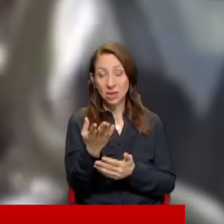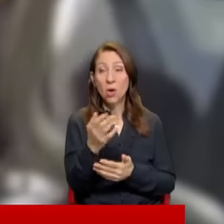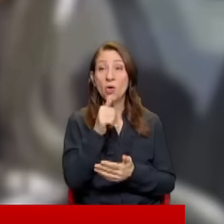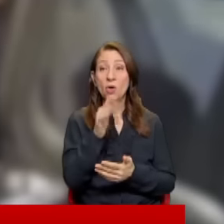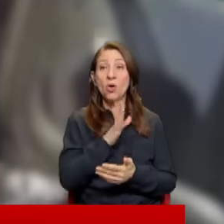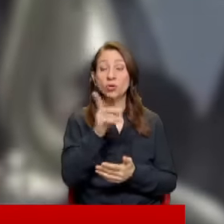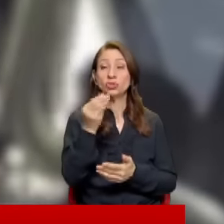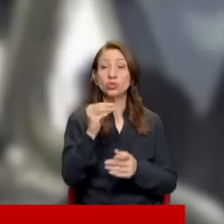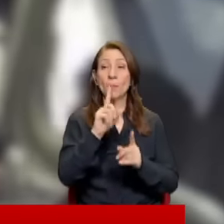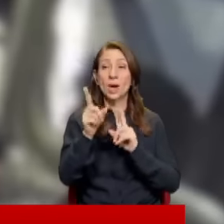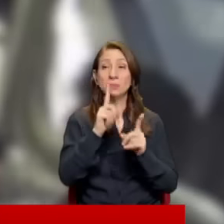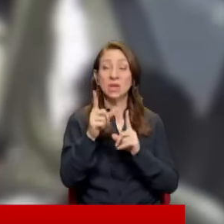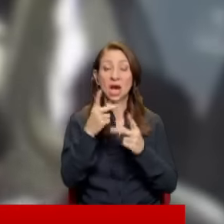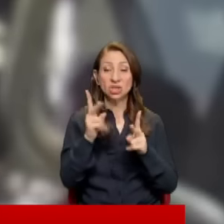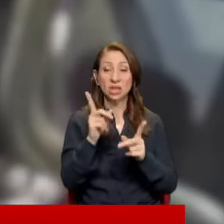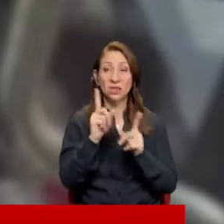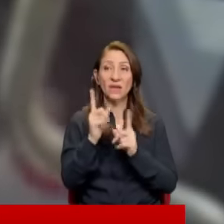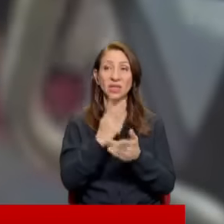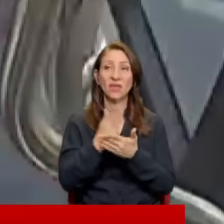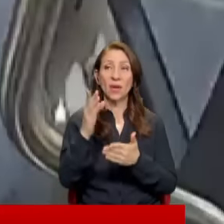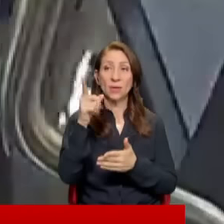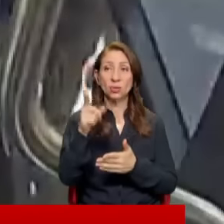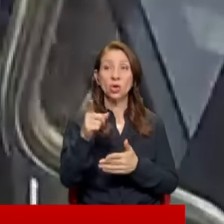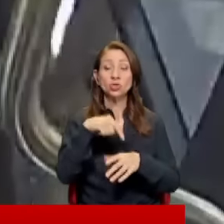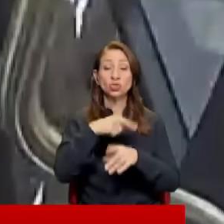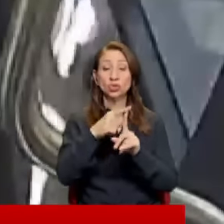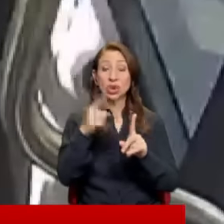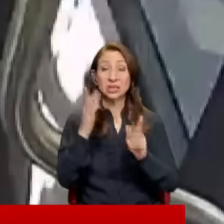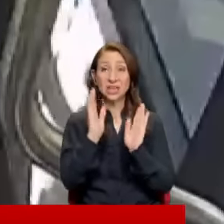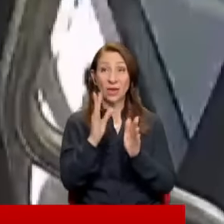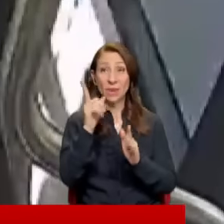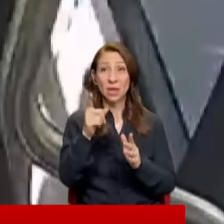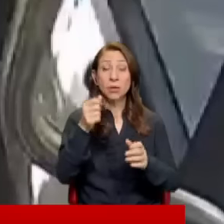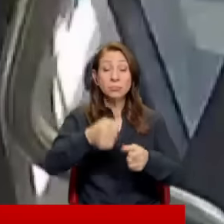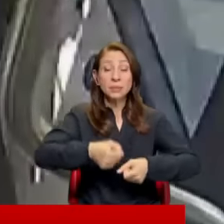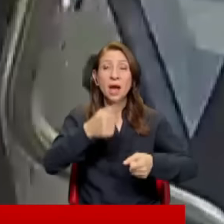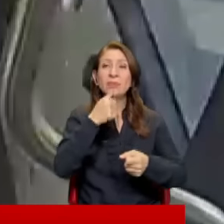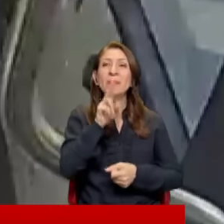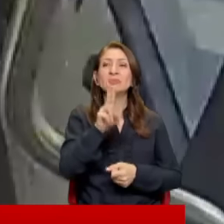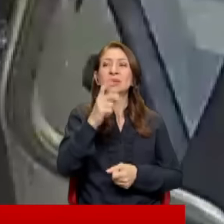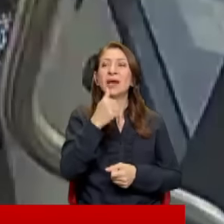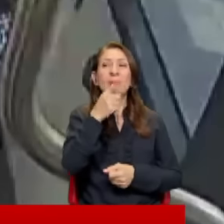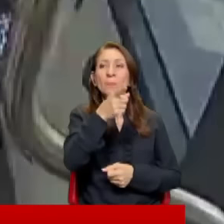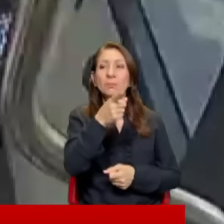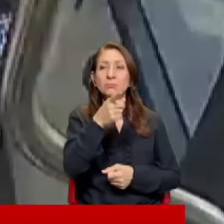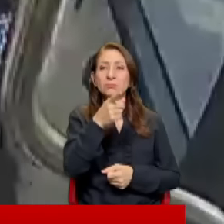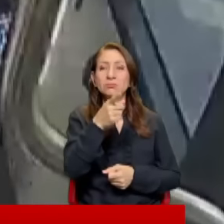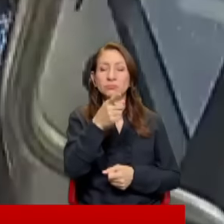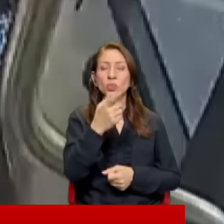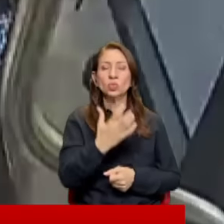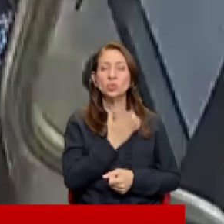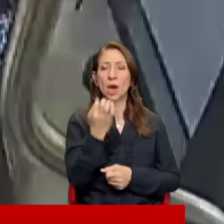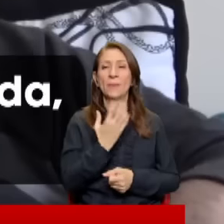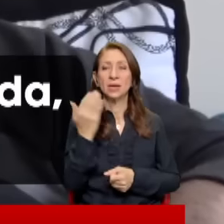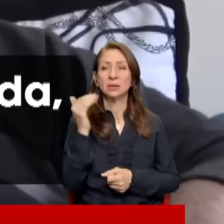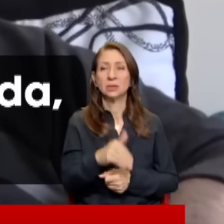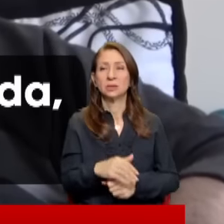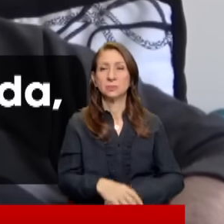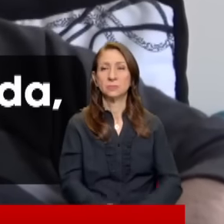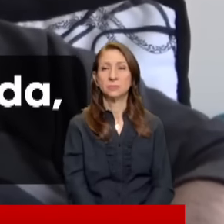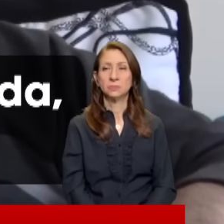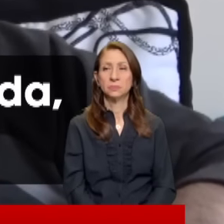oğlunun çocuk mahkemesinden açılan davası sürüyor süreç devam ederken darp edilen 77 yaşındaki Ramazan Polat'tan acı haber geldi